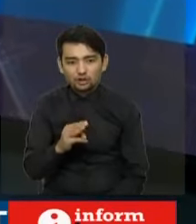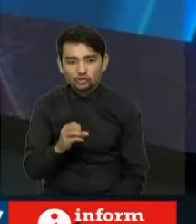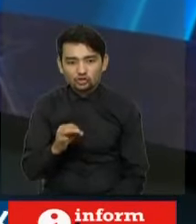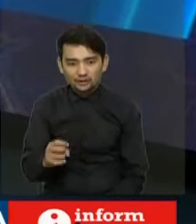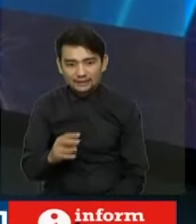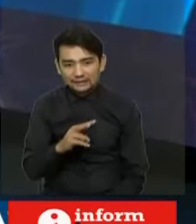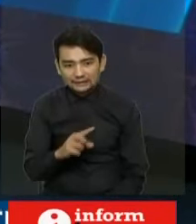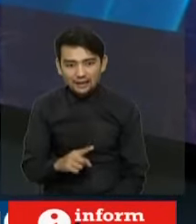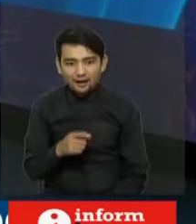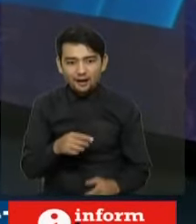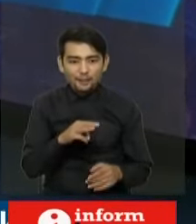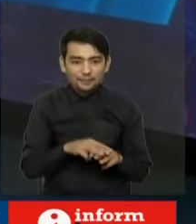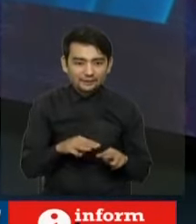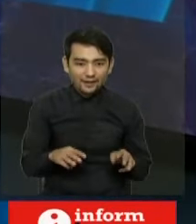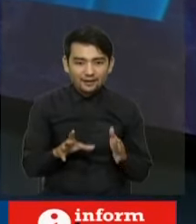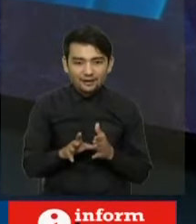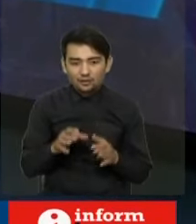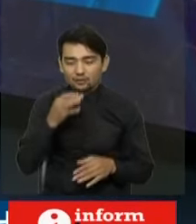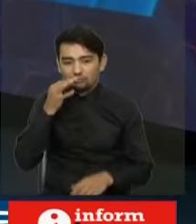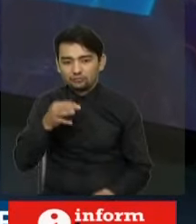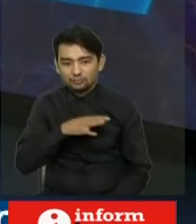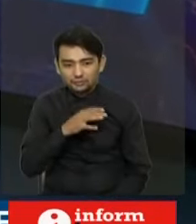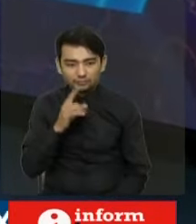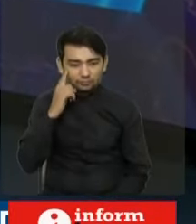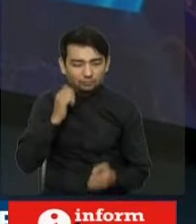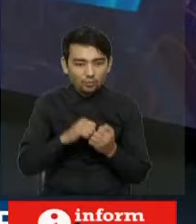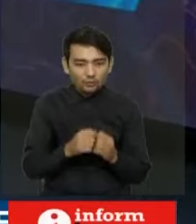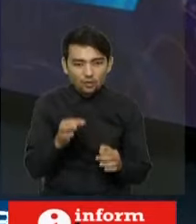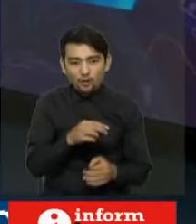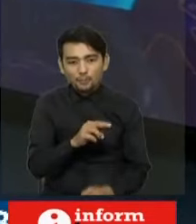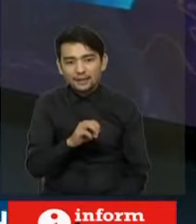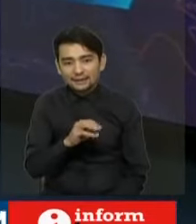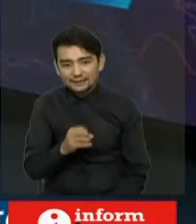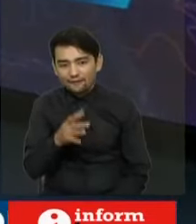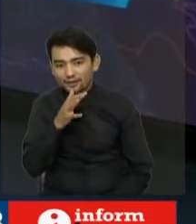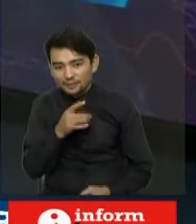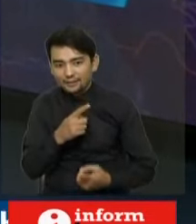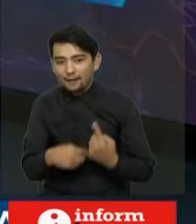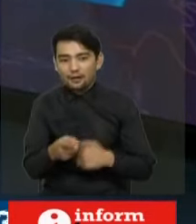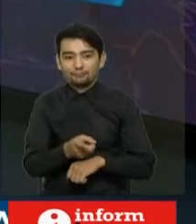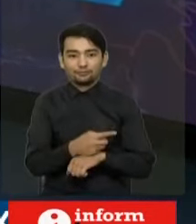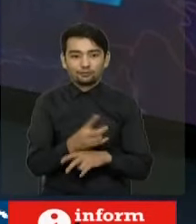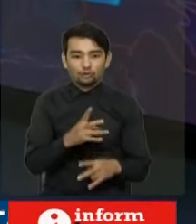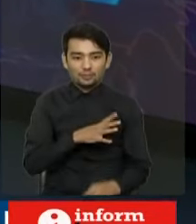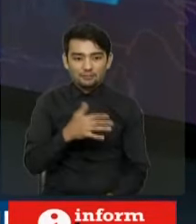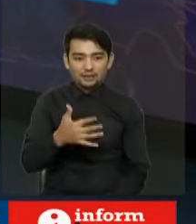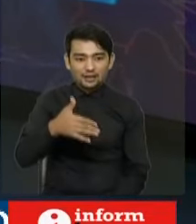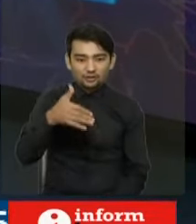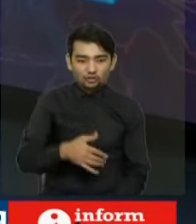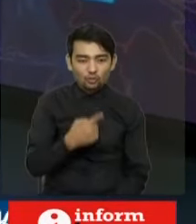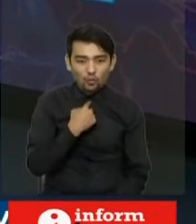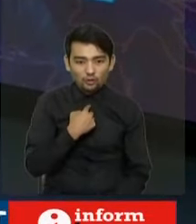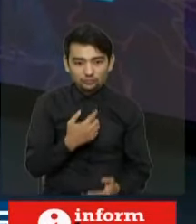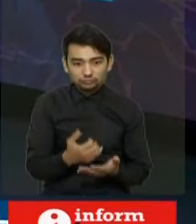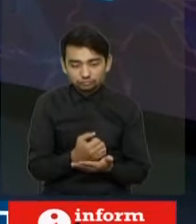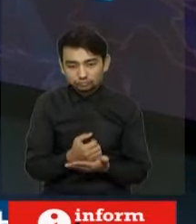к Минторговле, а к Министерству энергетики. Напомню, предыдущая петиция «Вернуть время назад» набрала 50 тысяч голосов, но